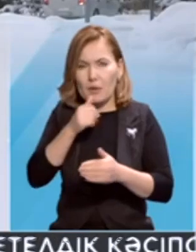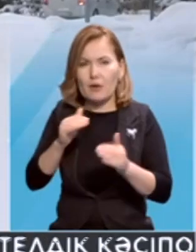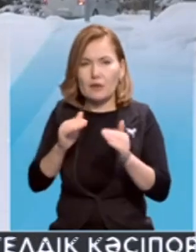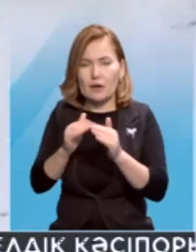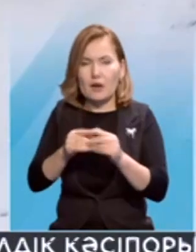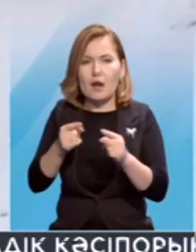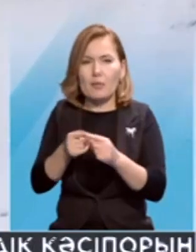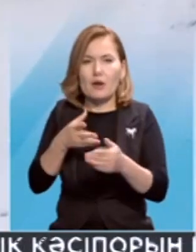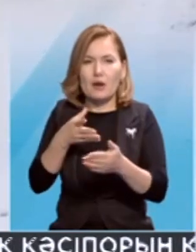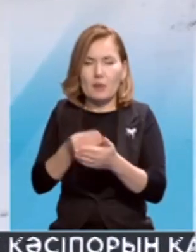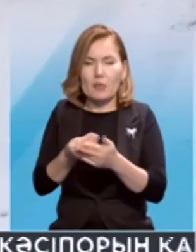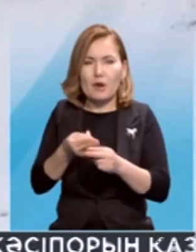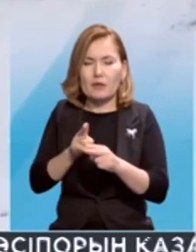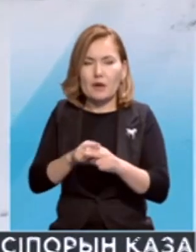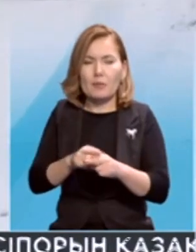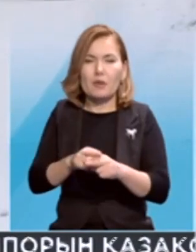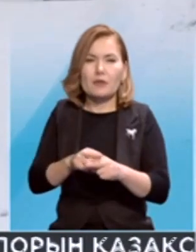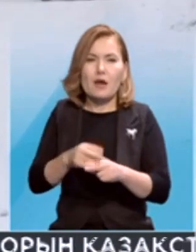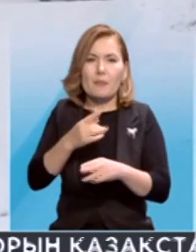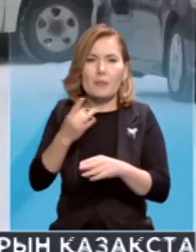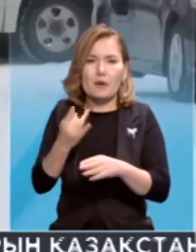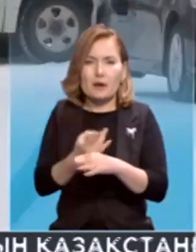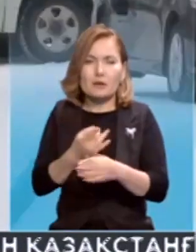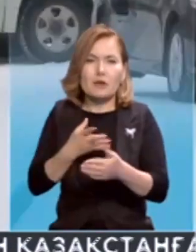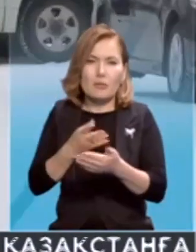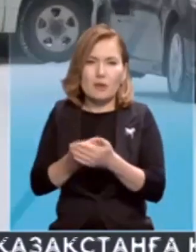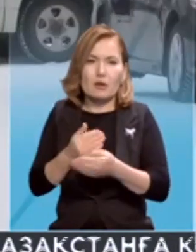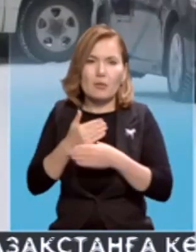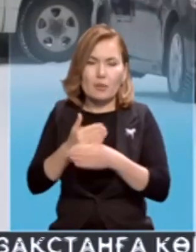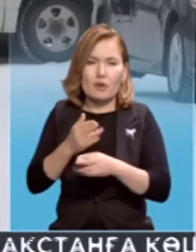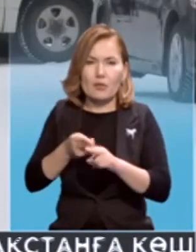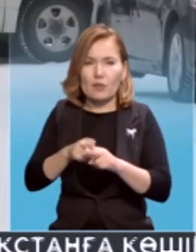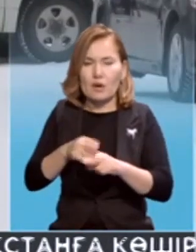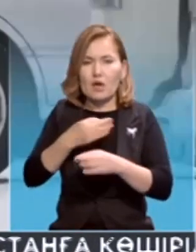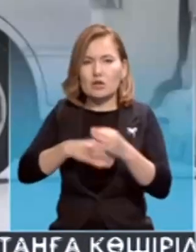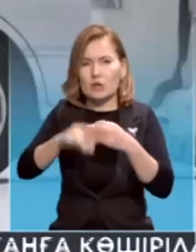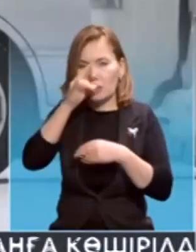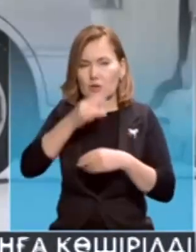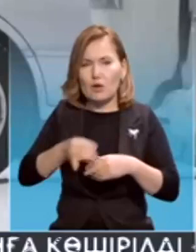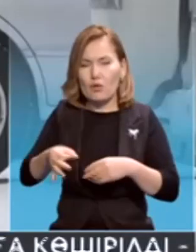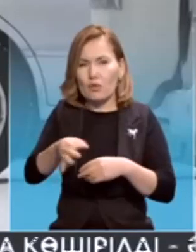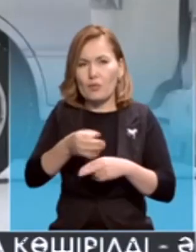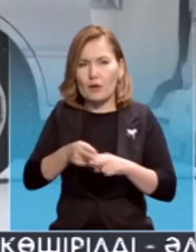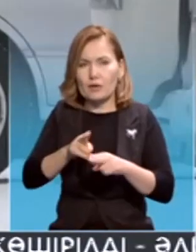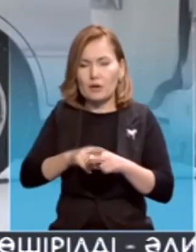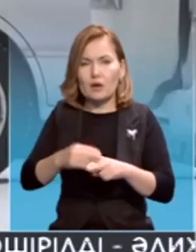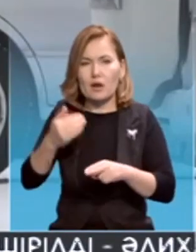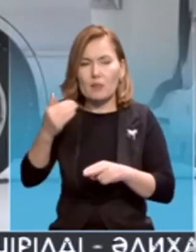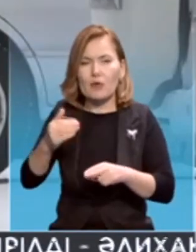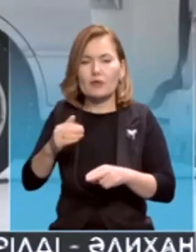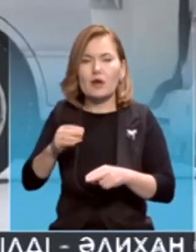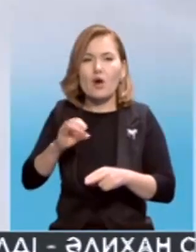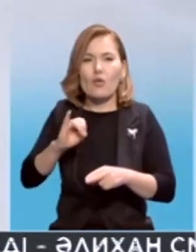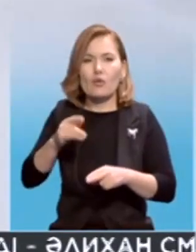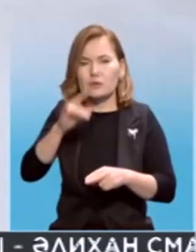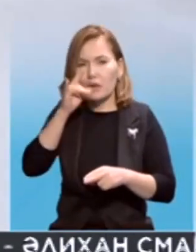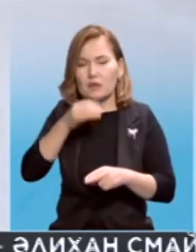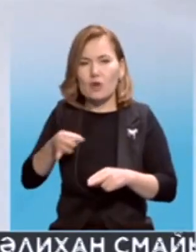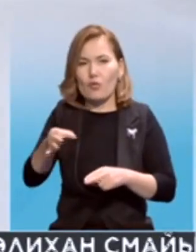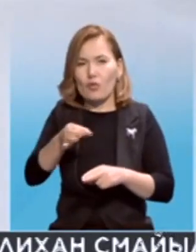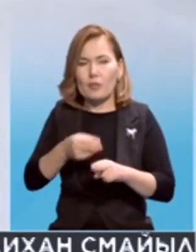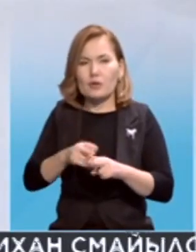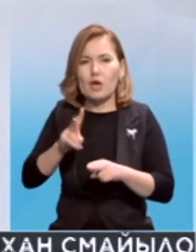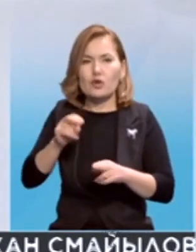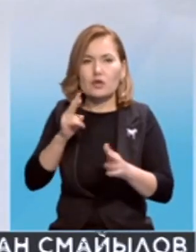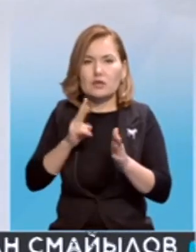Әр адамға жас ерекшелігіне қарай бір реттік жәрдемақы да беріледі. Биыл шығысқа оңтүстік өңірлерден 272 адам келген. Алайда осы жылы